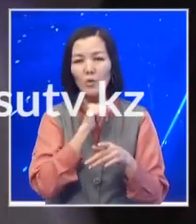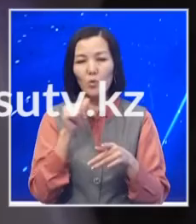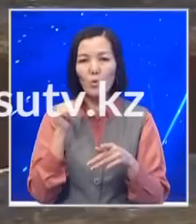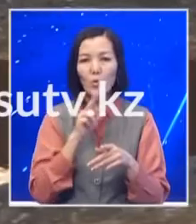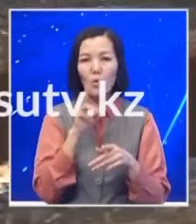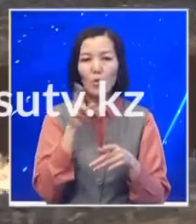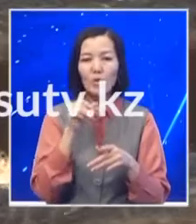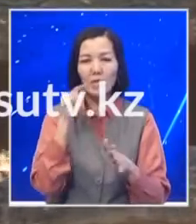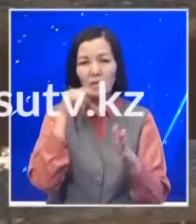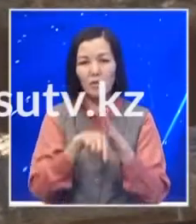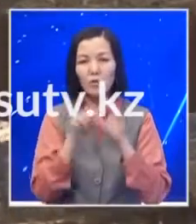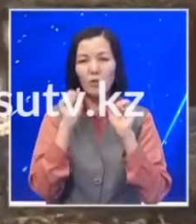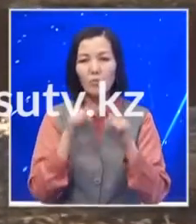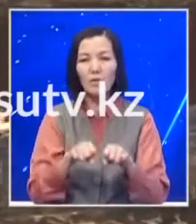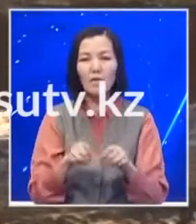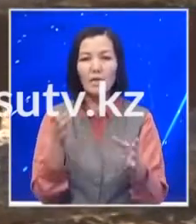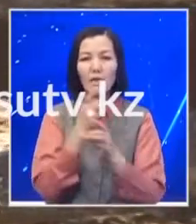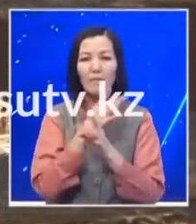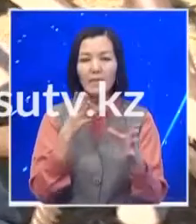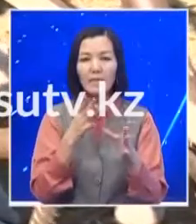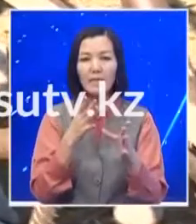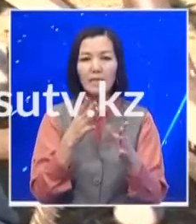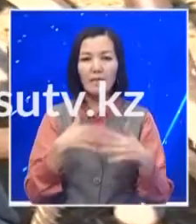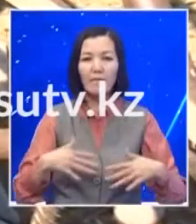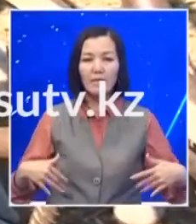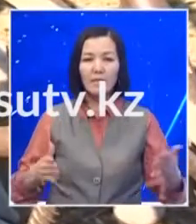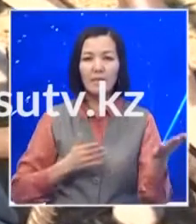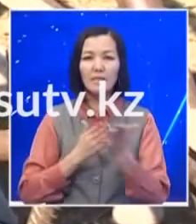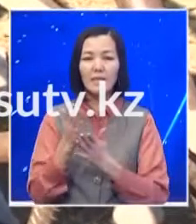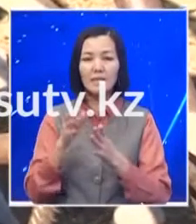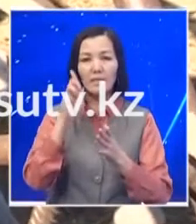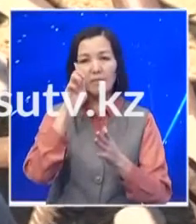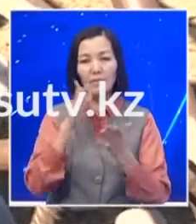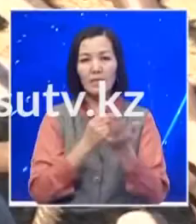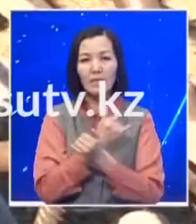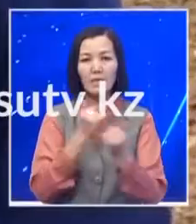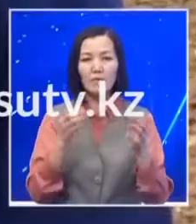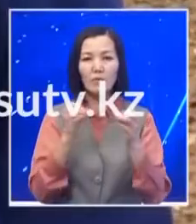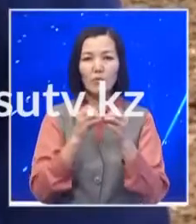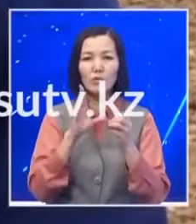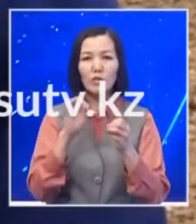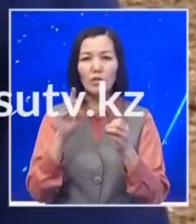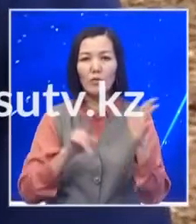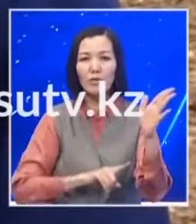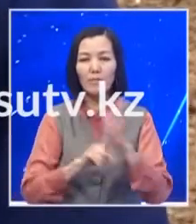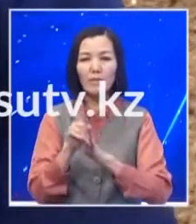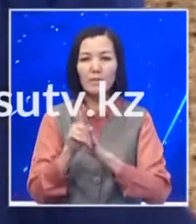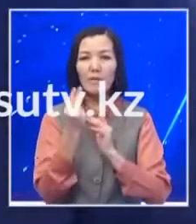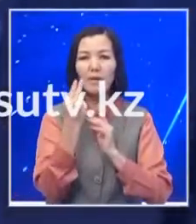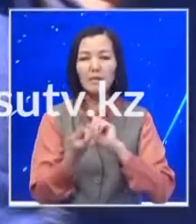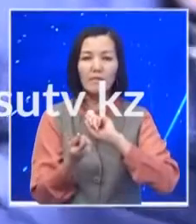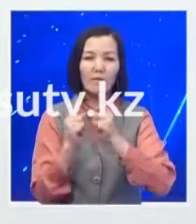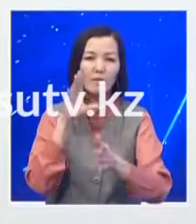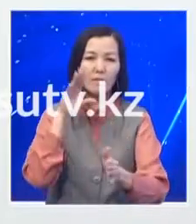да кіруге болады. Мәдениеттен өзге ветеринария саласында да мемлекеттік қызмет 10 сәуірден бастап сандық жүйеге